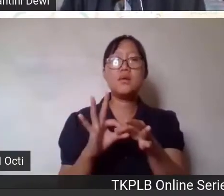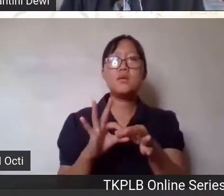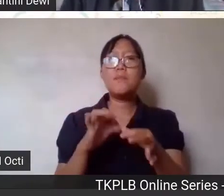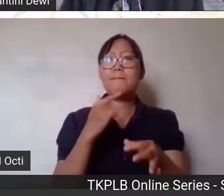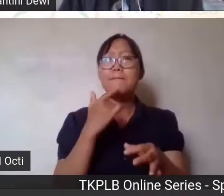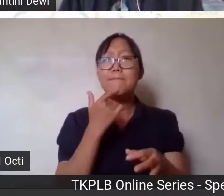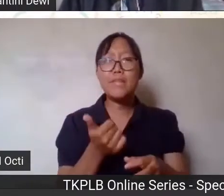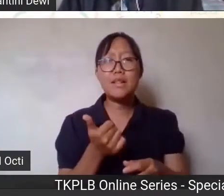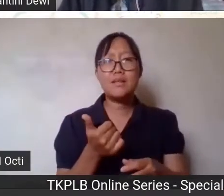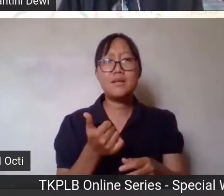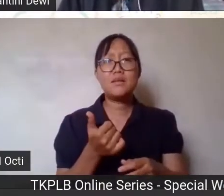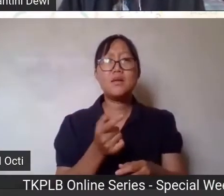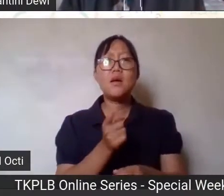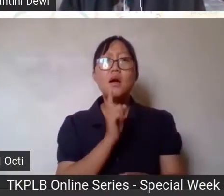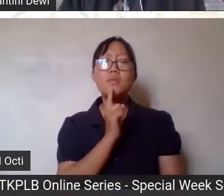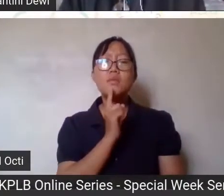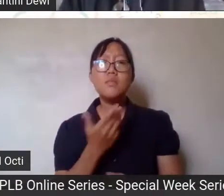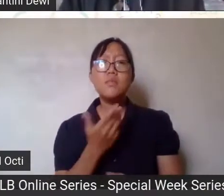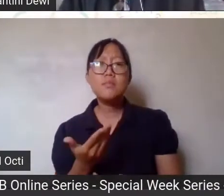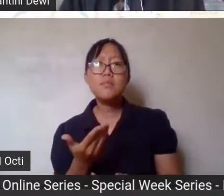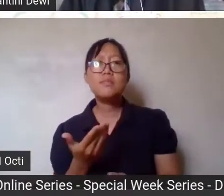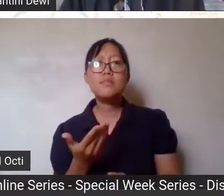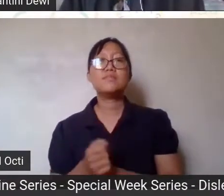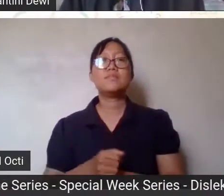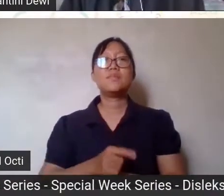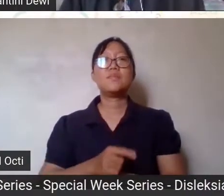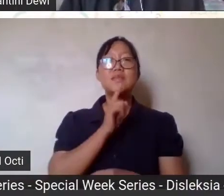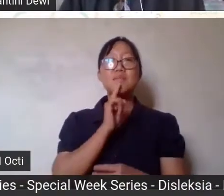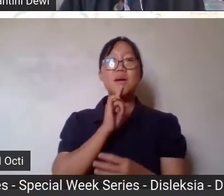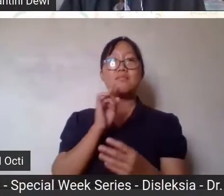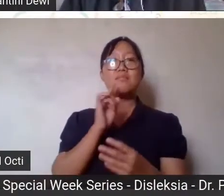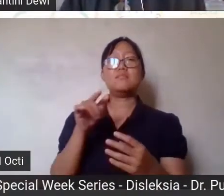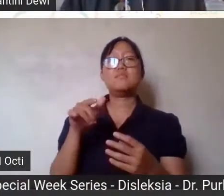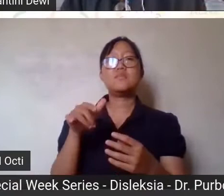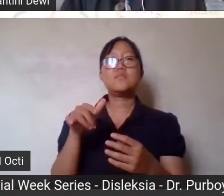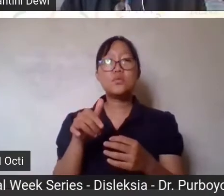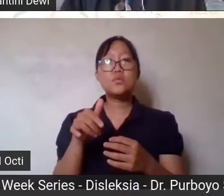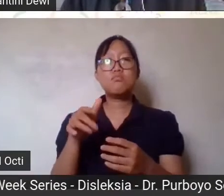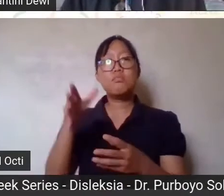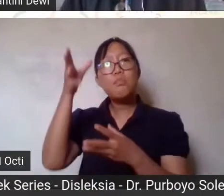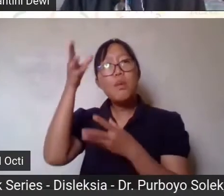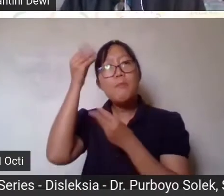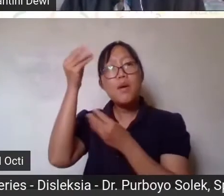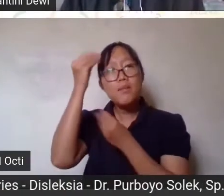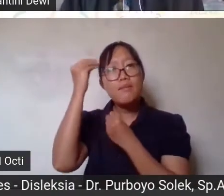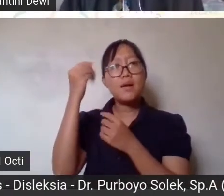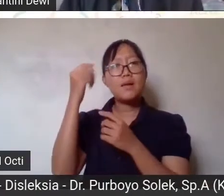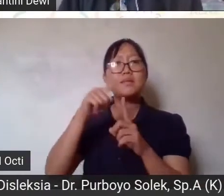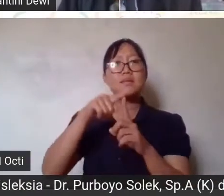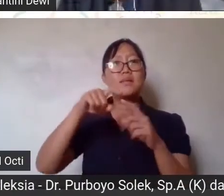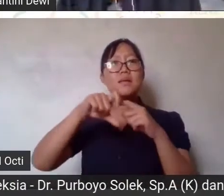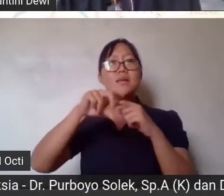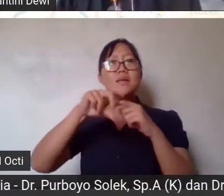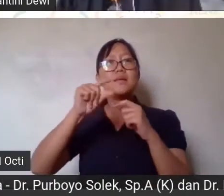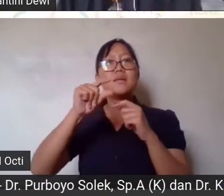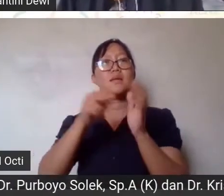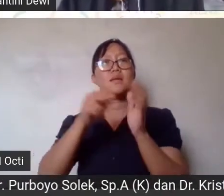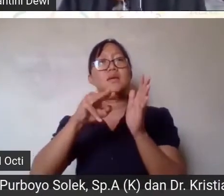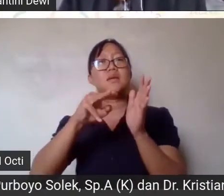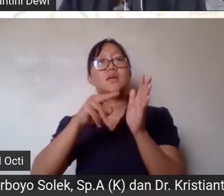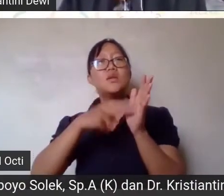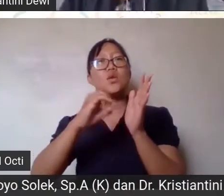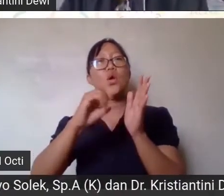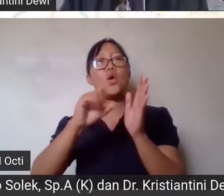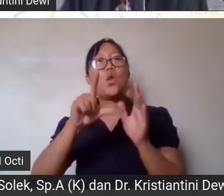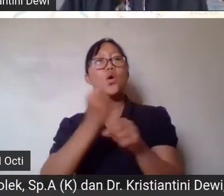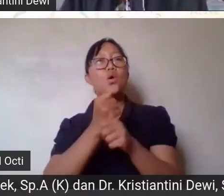terminologi-terminologi yang ada itu harus sama. Artinya kalau dilihat oleh medisnya, ini loh